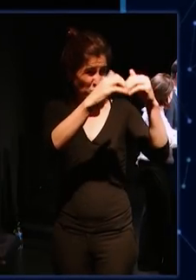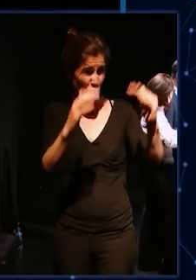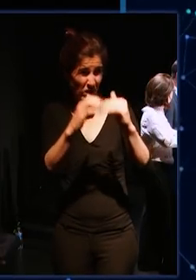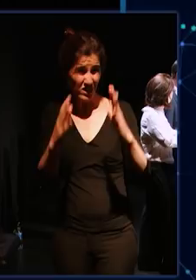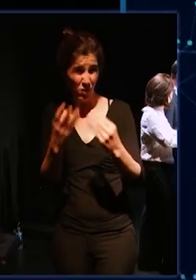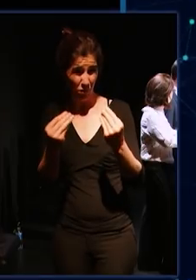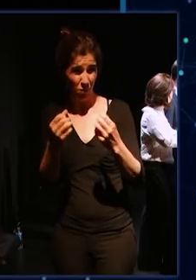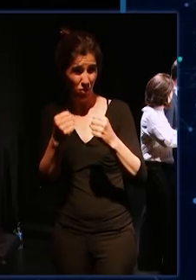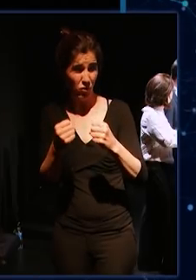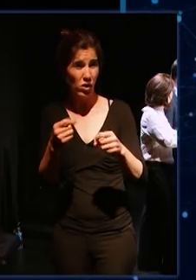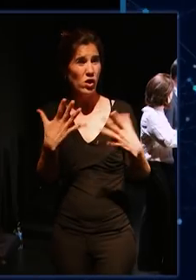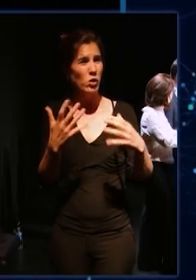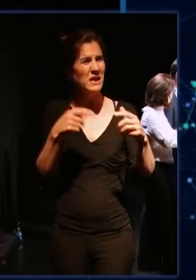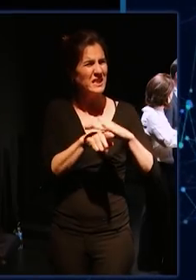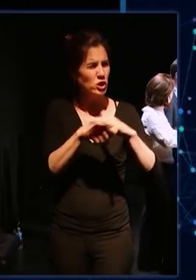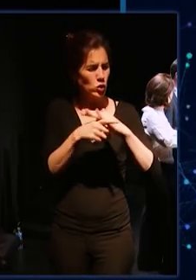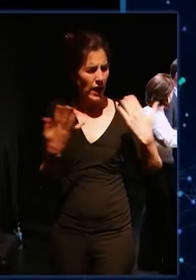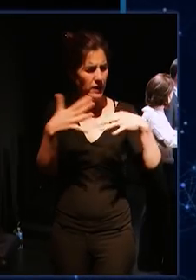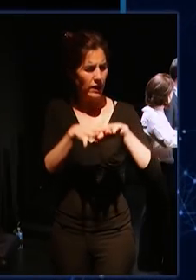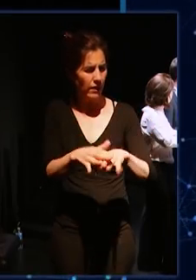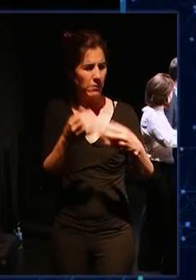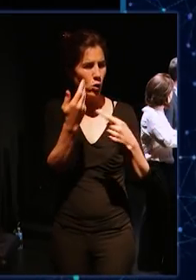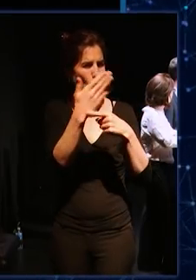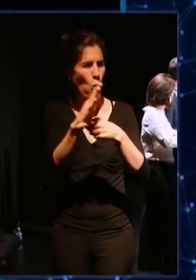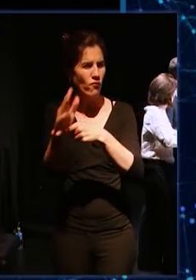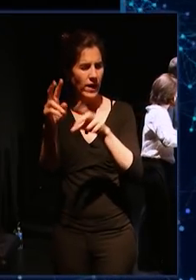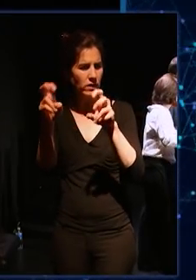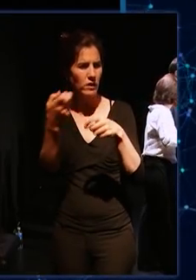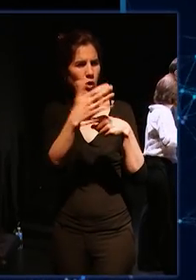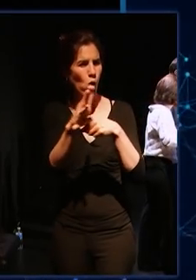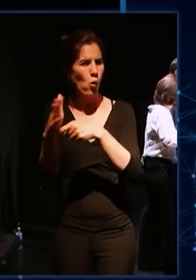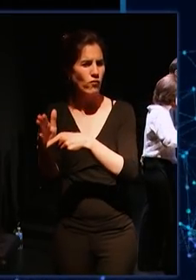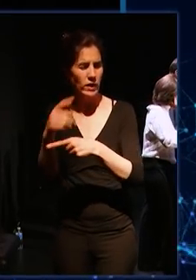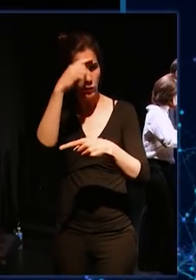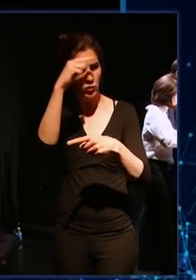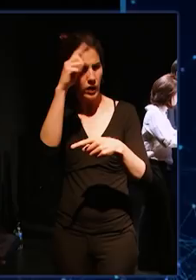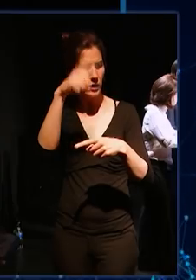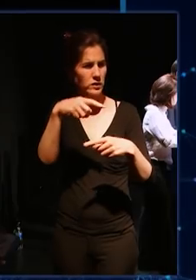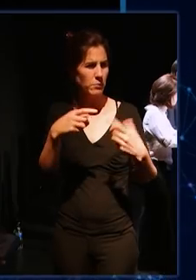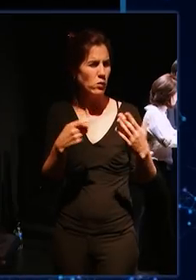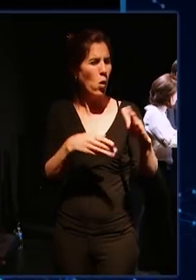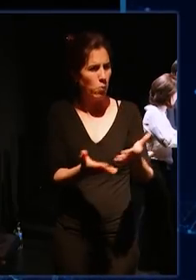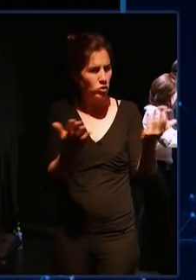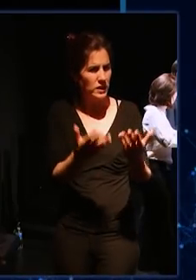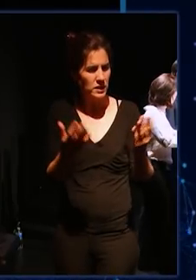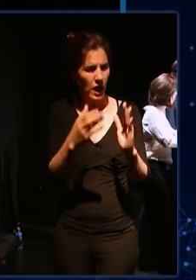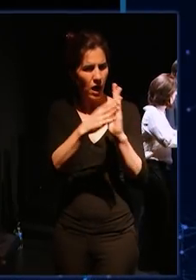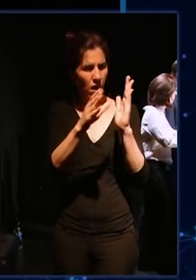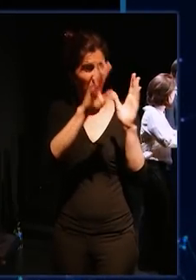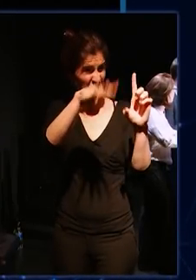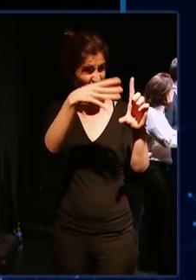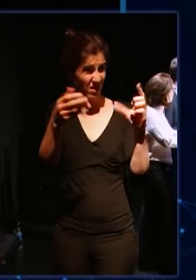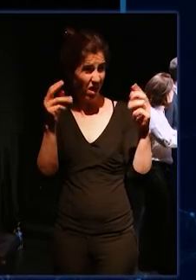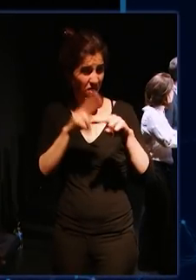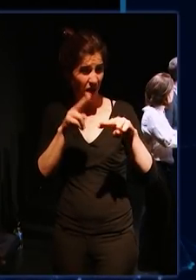integrada l'oferta cultural i també per potenciar-la l'agenda d'actes i esdeveniments. Serà niu de creació